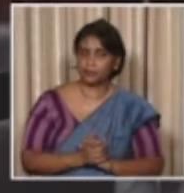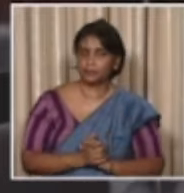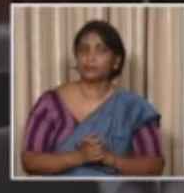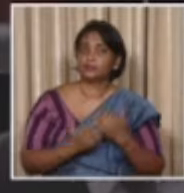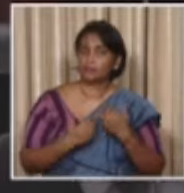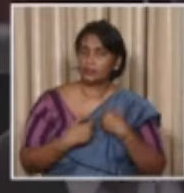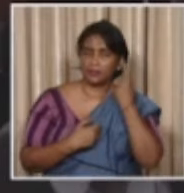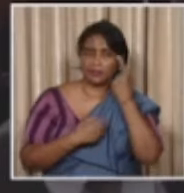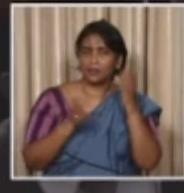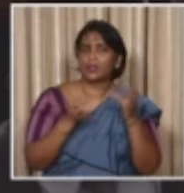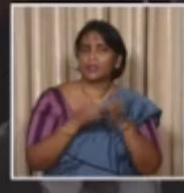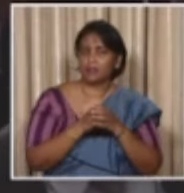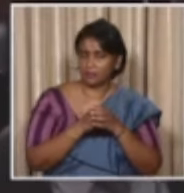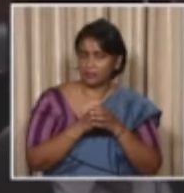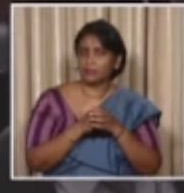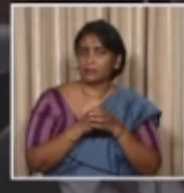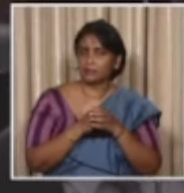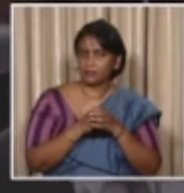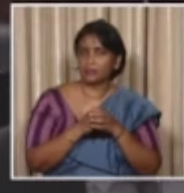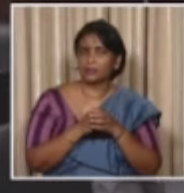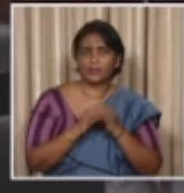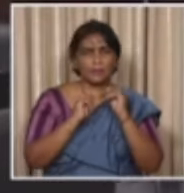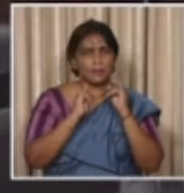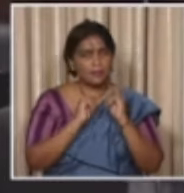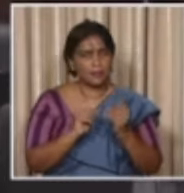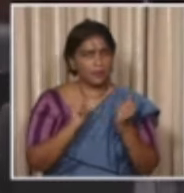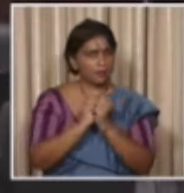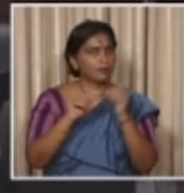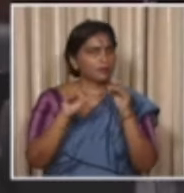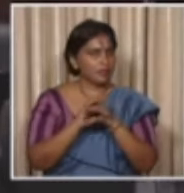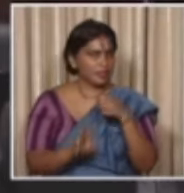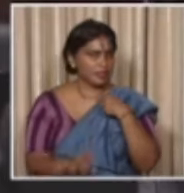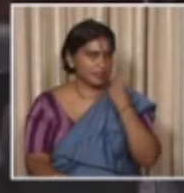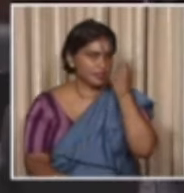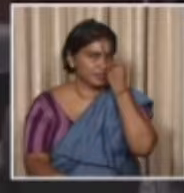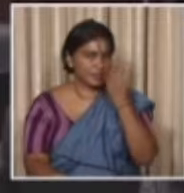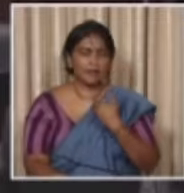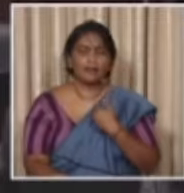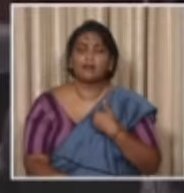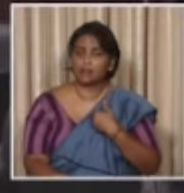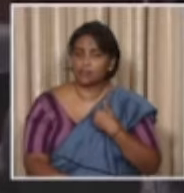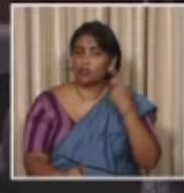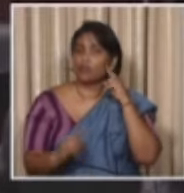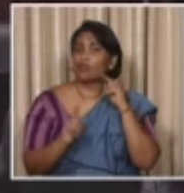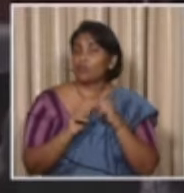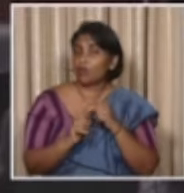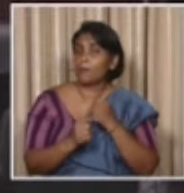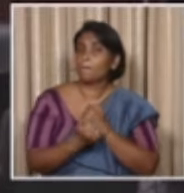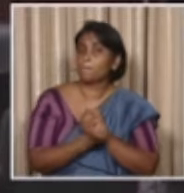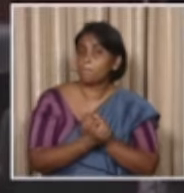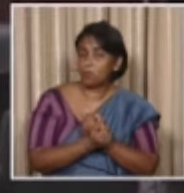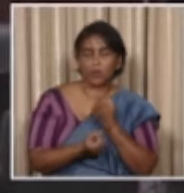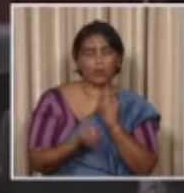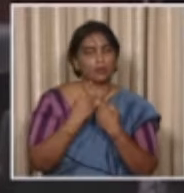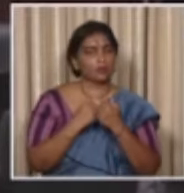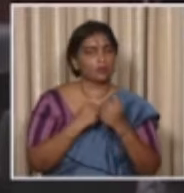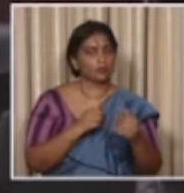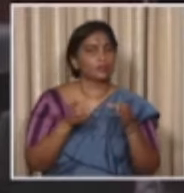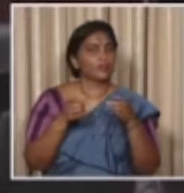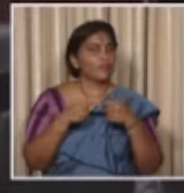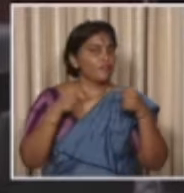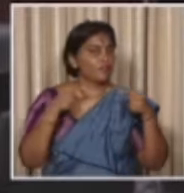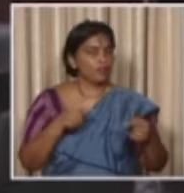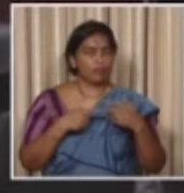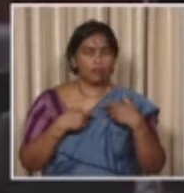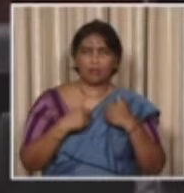අපේ බුද්ධ්‍යංශ නිලධාරීන් අපරාධයකට සම්බන්ධයි කියලා සැකයි නම් ඒ පිළිබඳ පොලිසිය කරන විමර්ශන ගැන විපක්ෂයේ